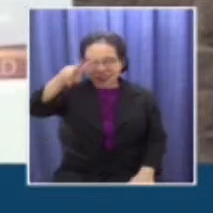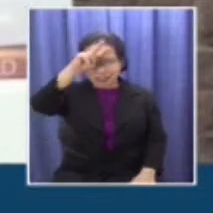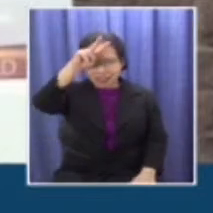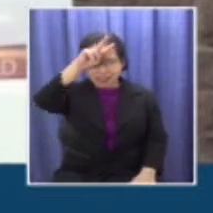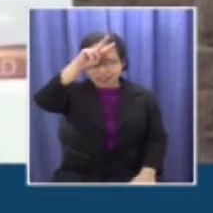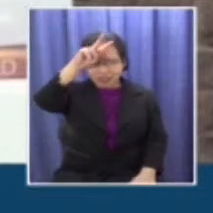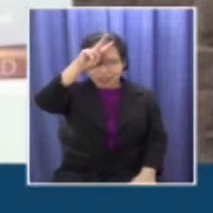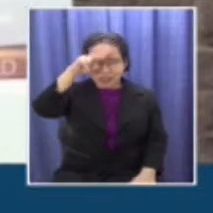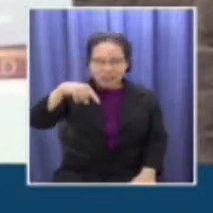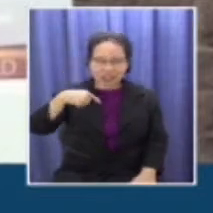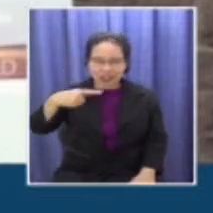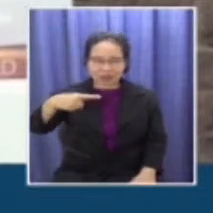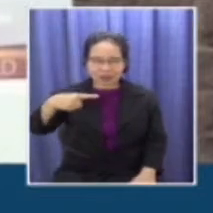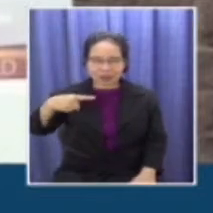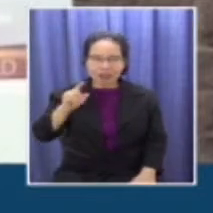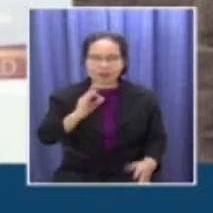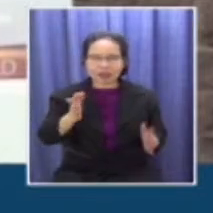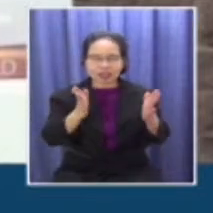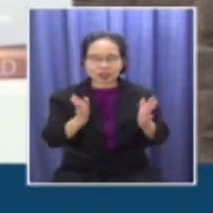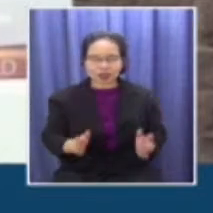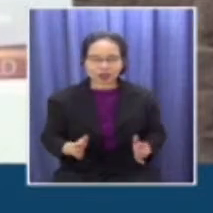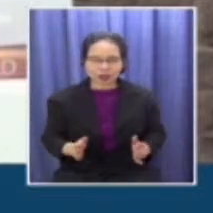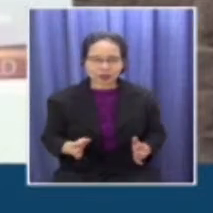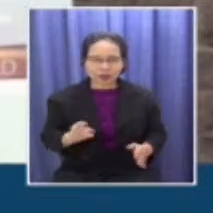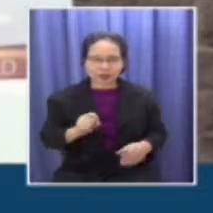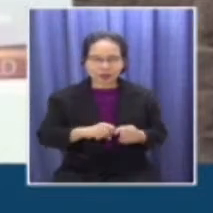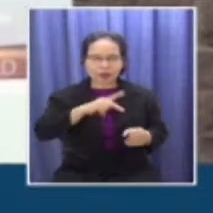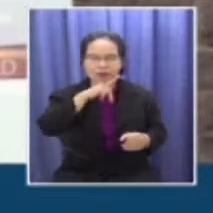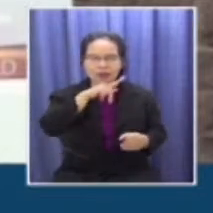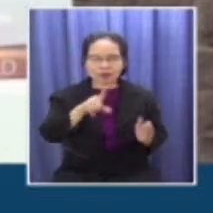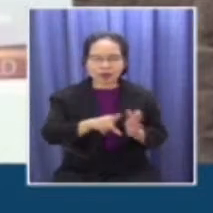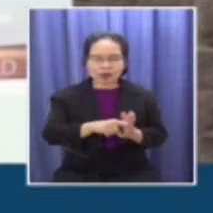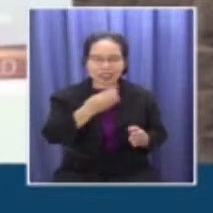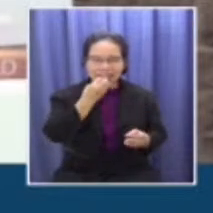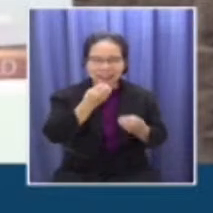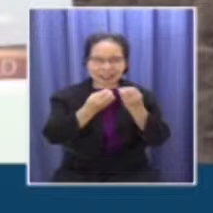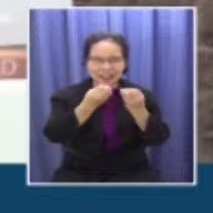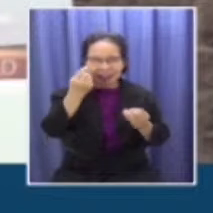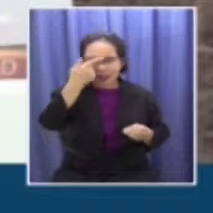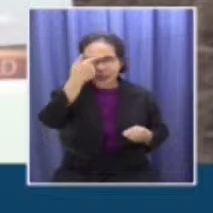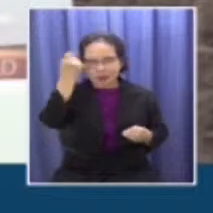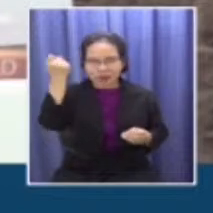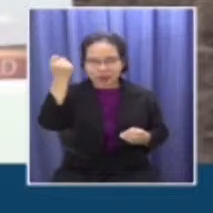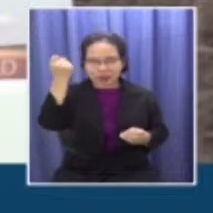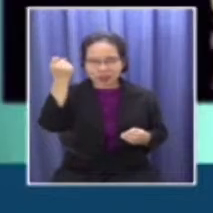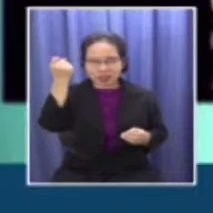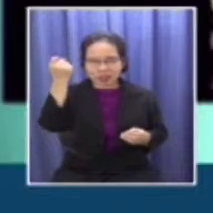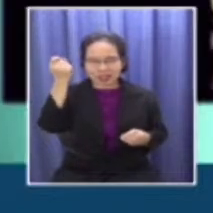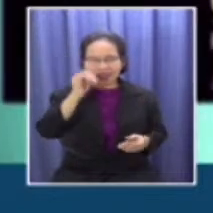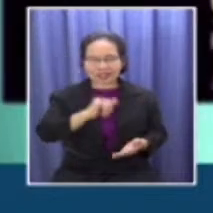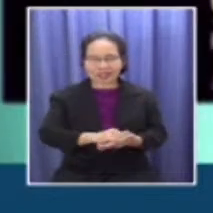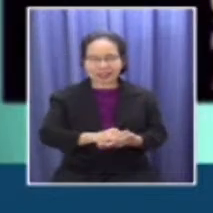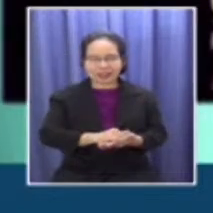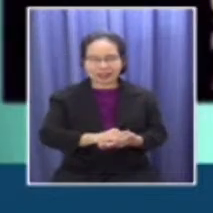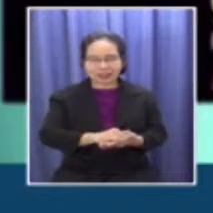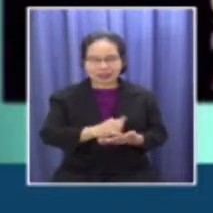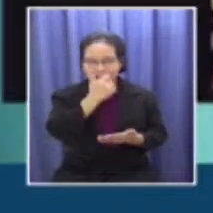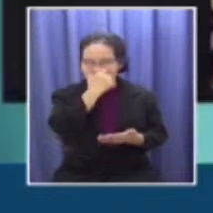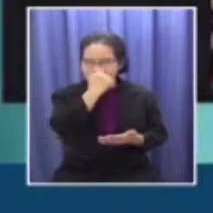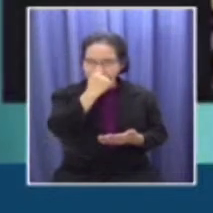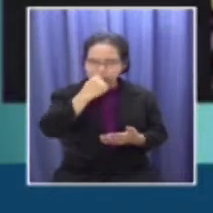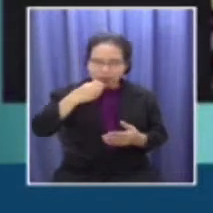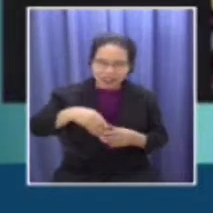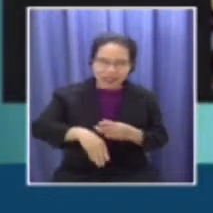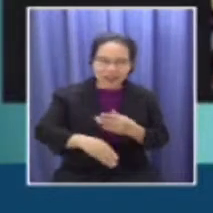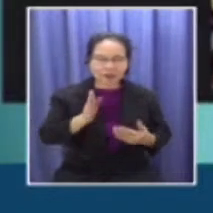Avrese ahomane ne amprako ne mpo ampene sɛ ahomane ɛbɛtena wɔn mu ante sɛ deɛ